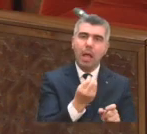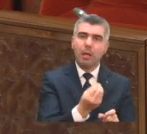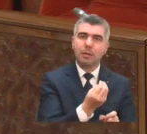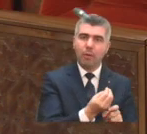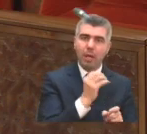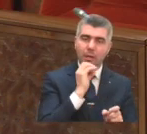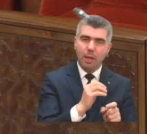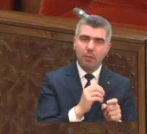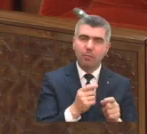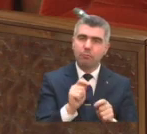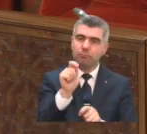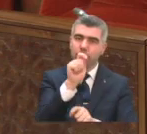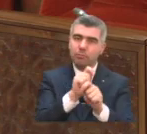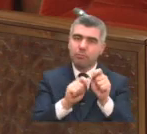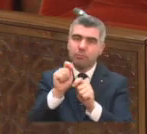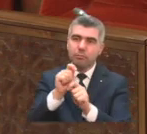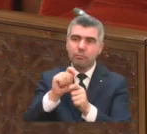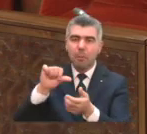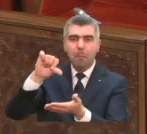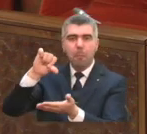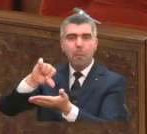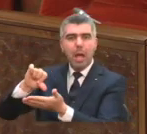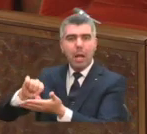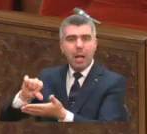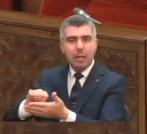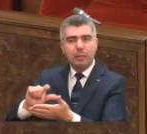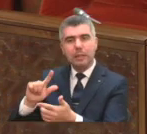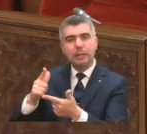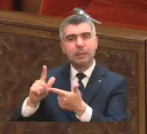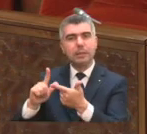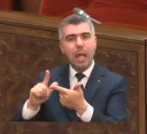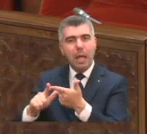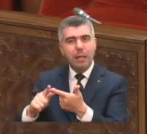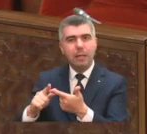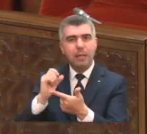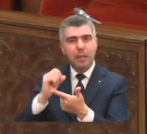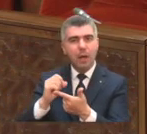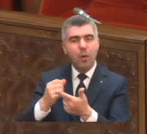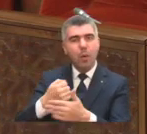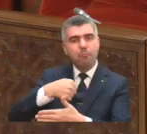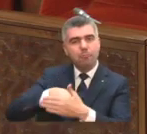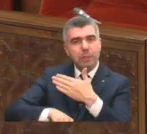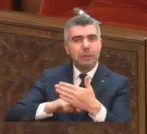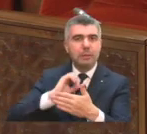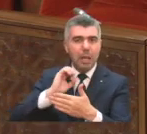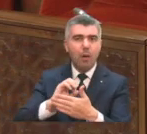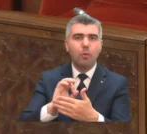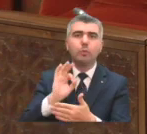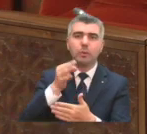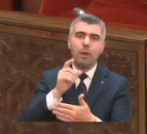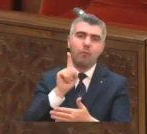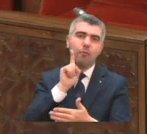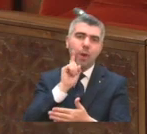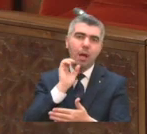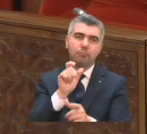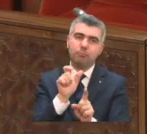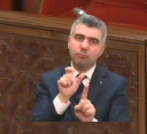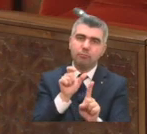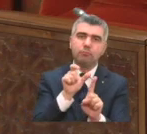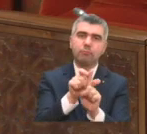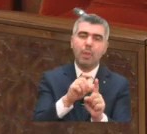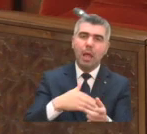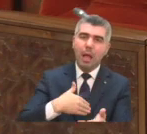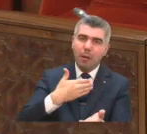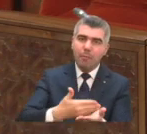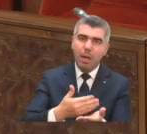الاستثمارات اللي كدار في المراكز الصحية من المستوى الثاني اللي كنزيدوهم في دور الولادة باش كذلك هاد